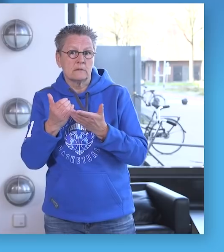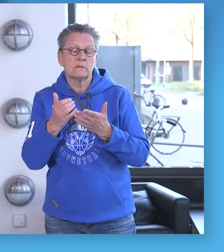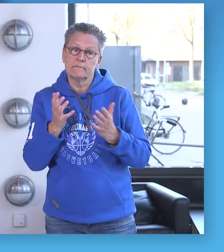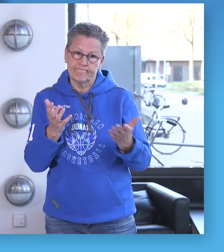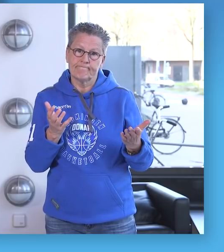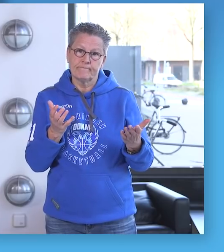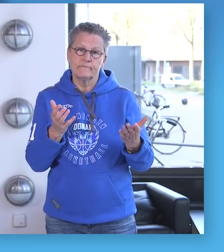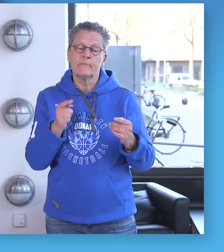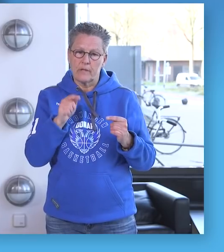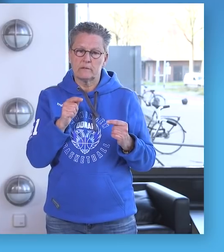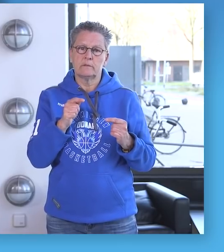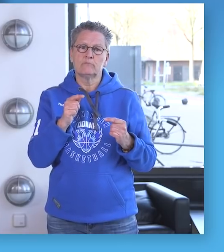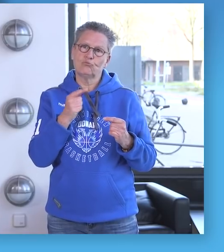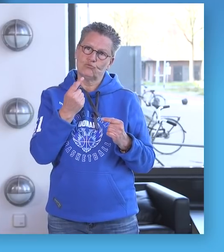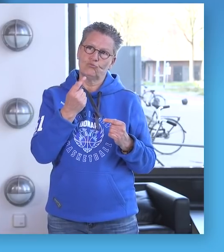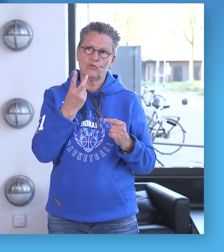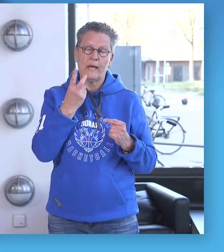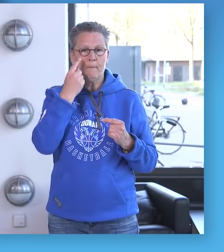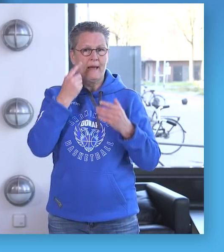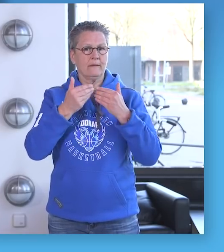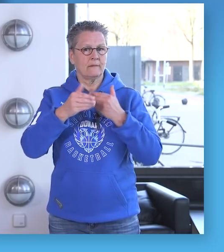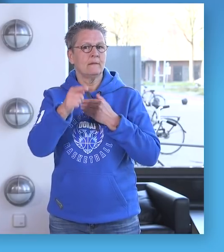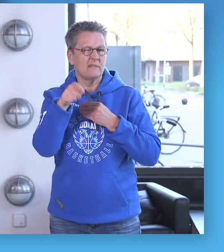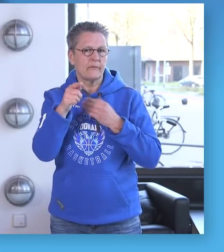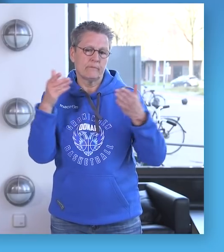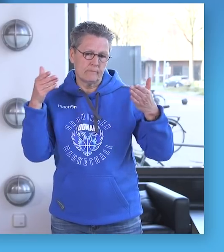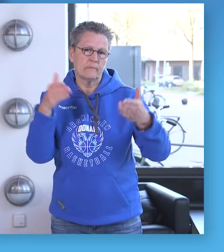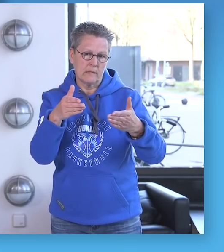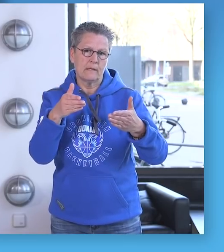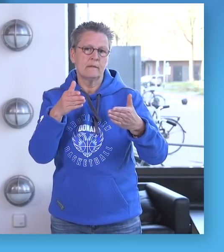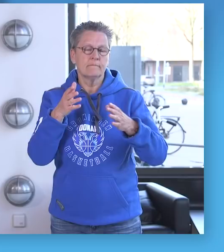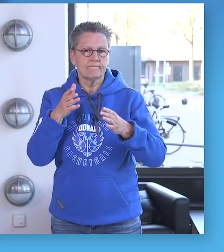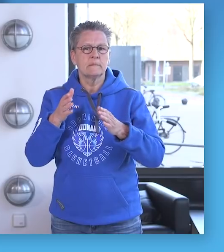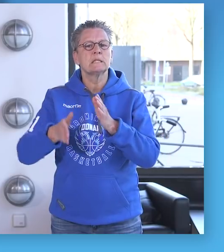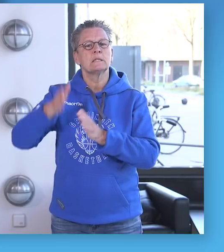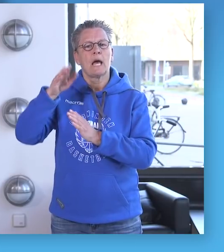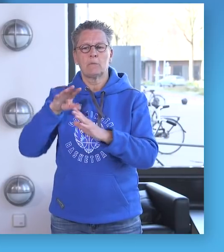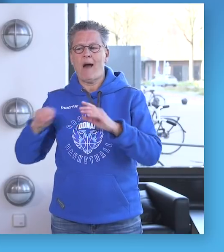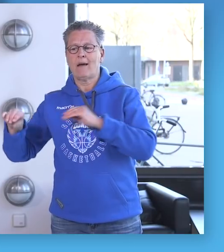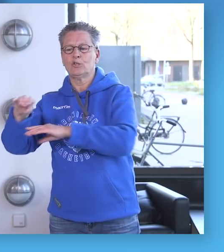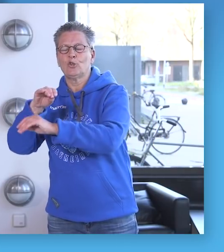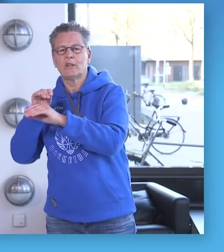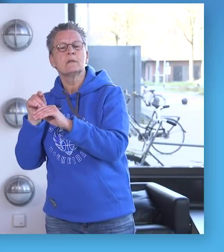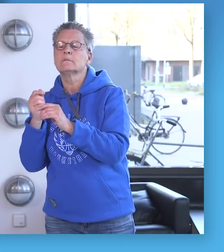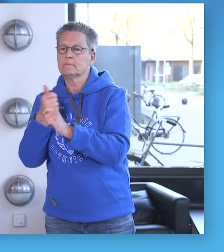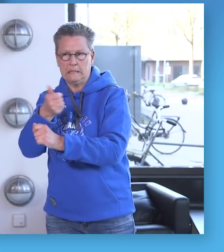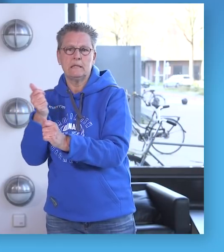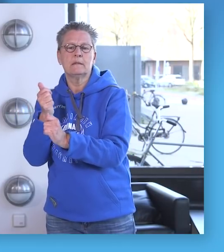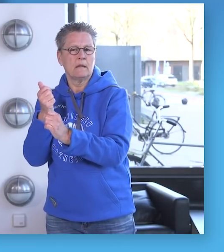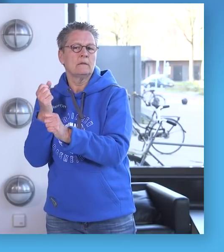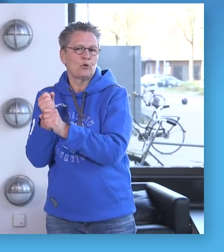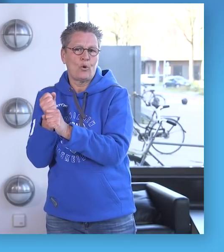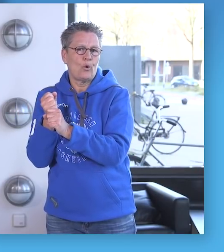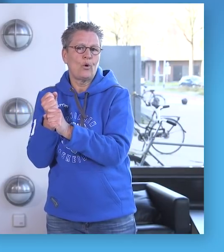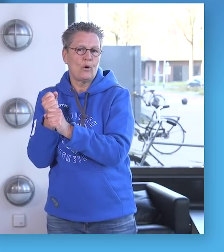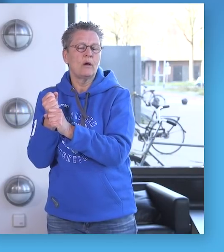Dat is denk ik waar we de eerste 1-2 maanden onze val op gaan richten. En achter de schermen is iedereen bezig toch altijd wel